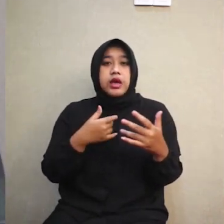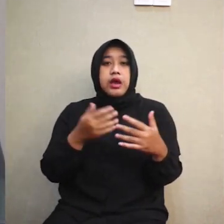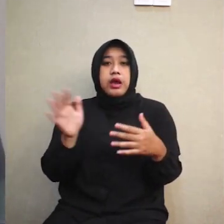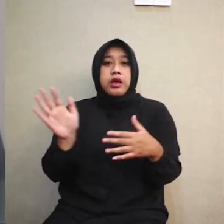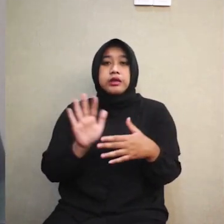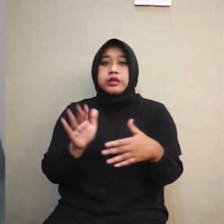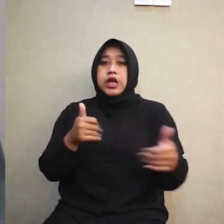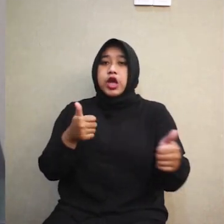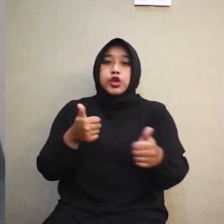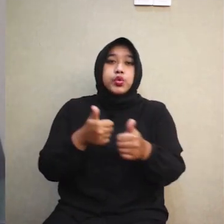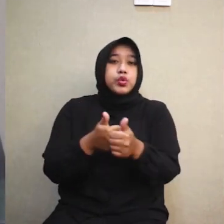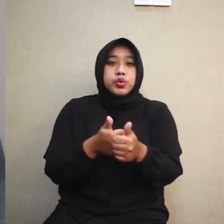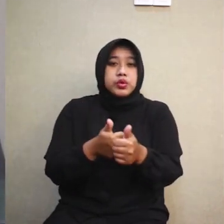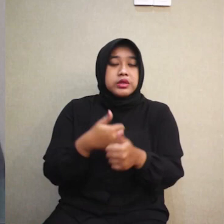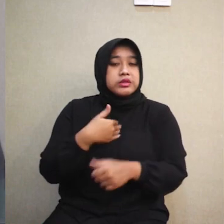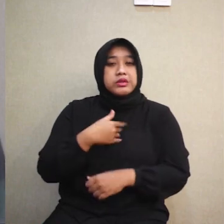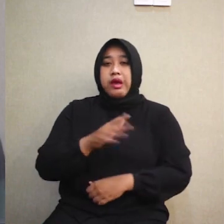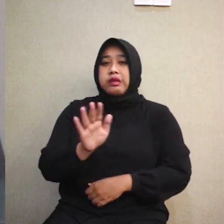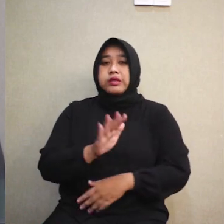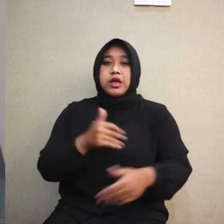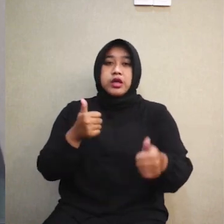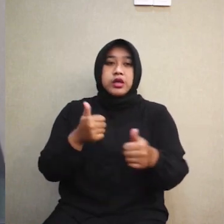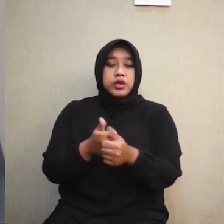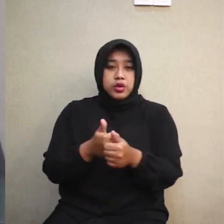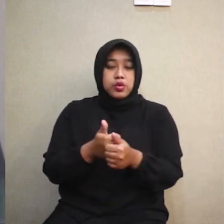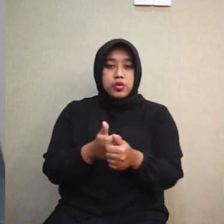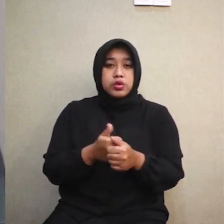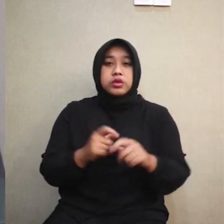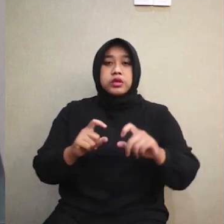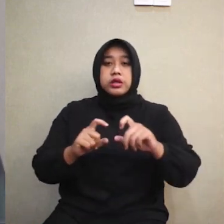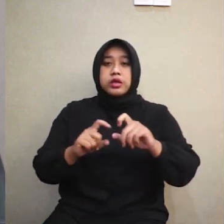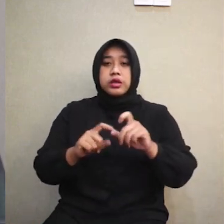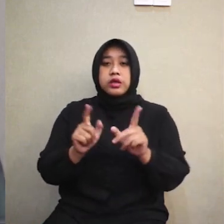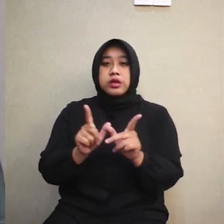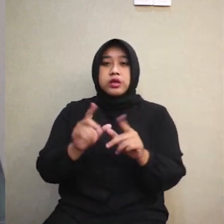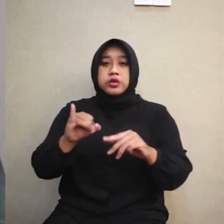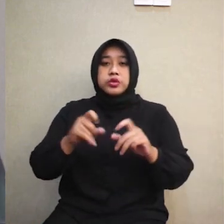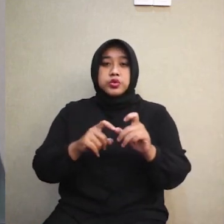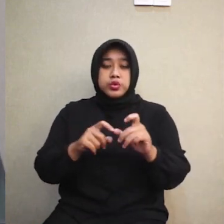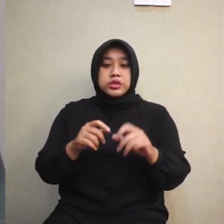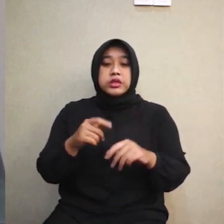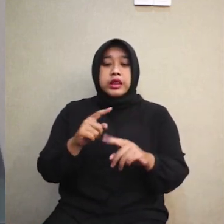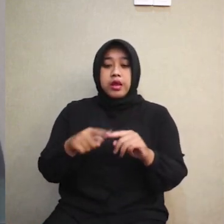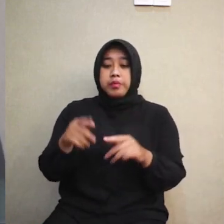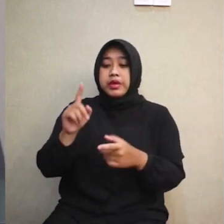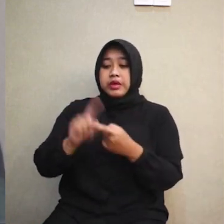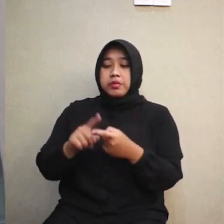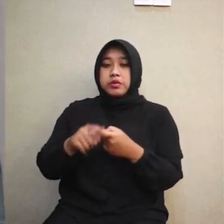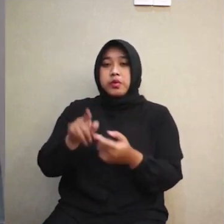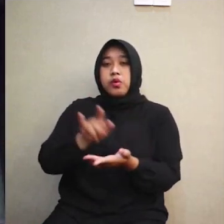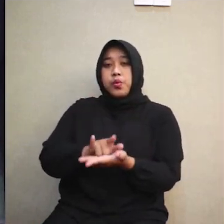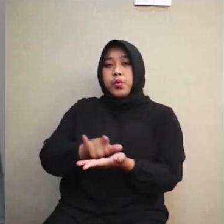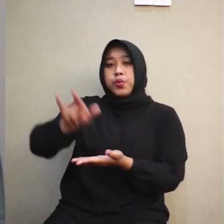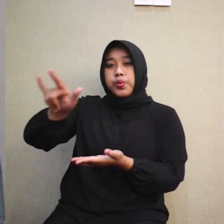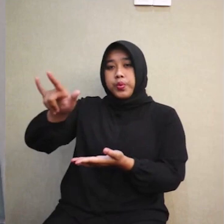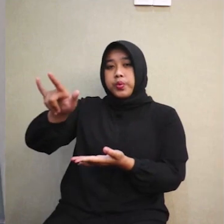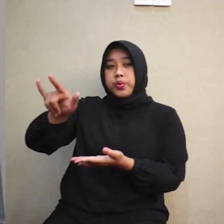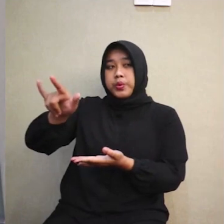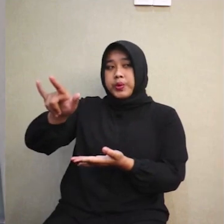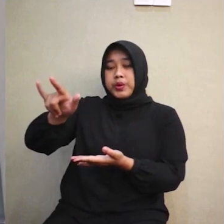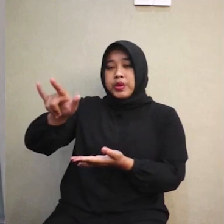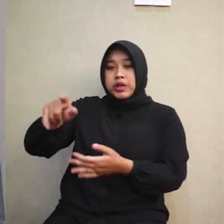ke switch pada saat itu tetapi melalui teman-teman yang berangkat kita